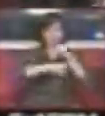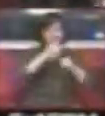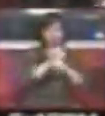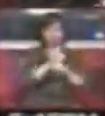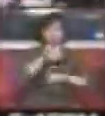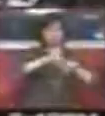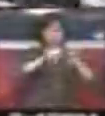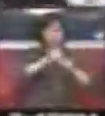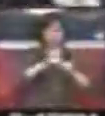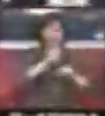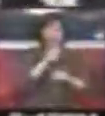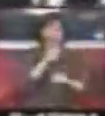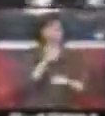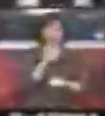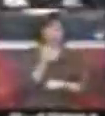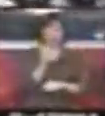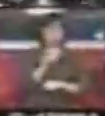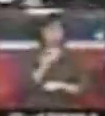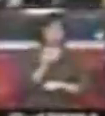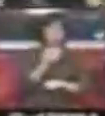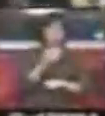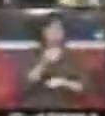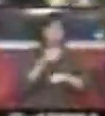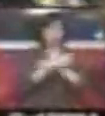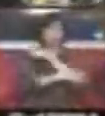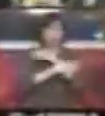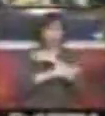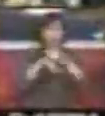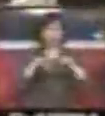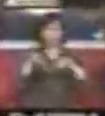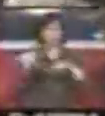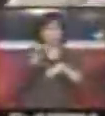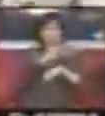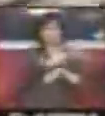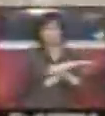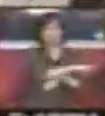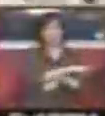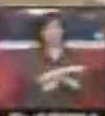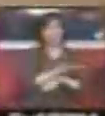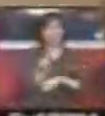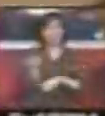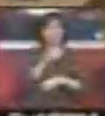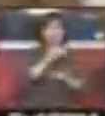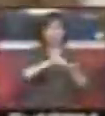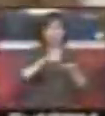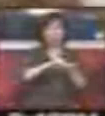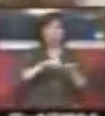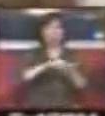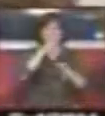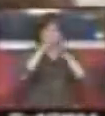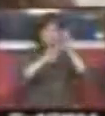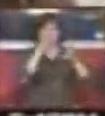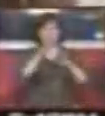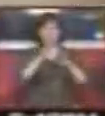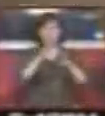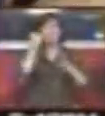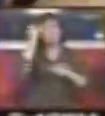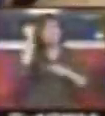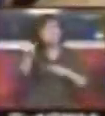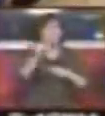rin dito ang mga kapitbahay nating bansa sa Asia. Diyan na-exercise yung kanilang creativity,